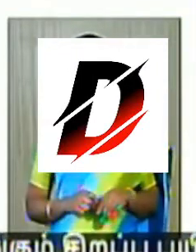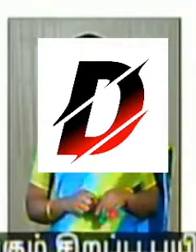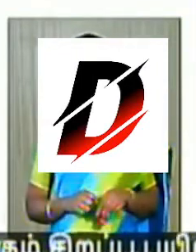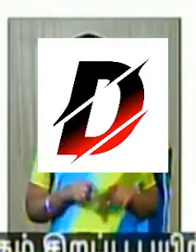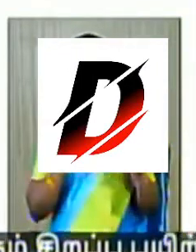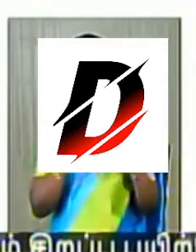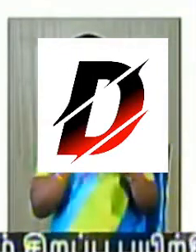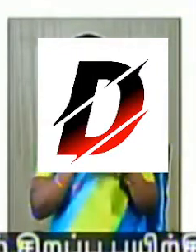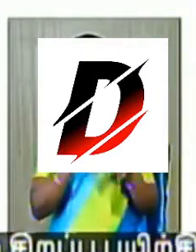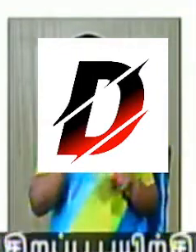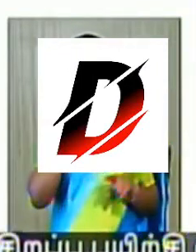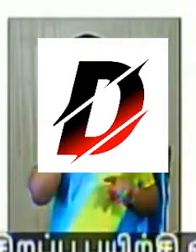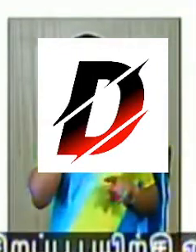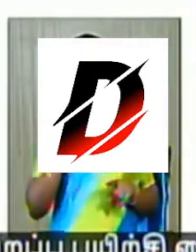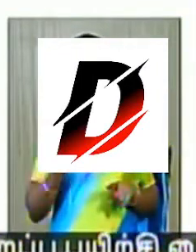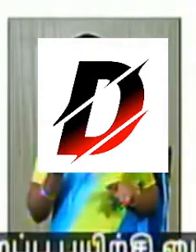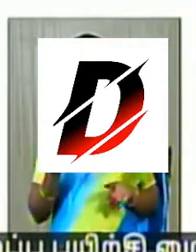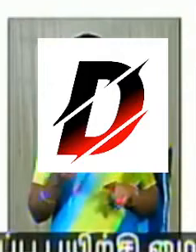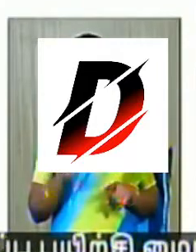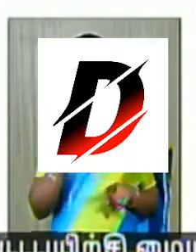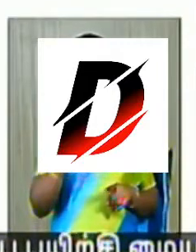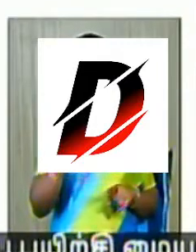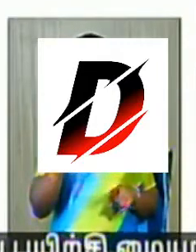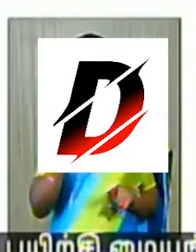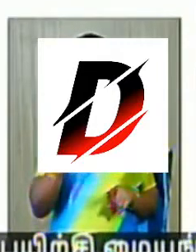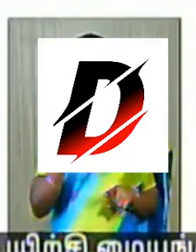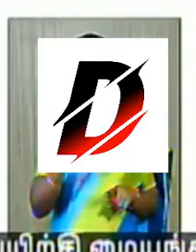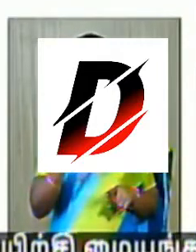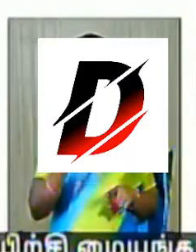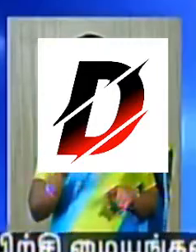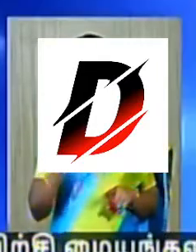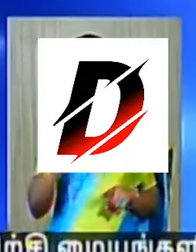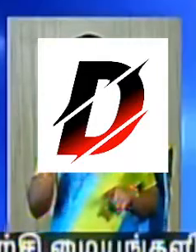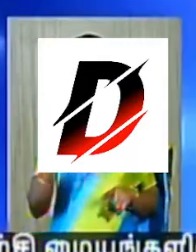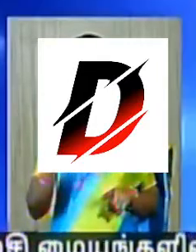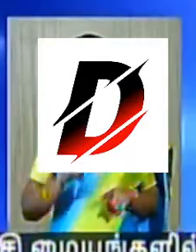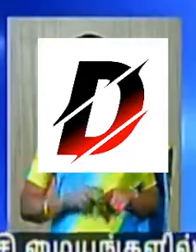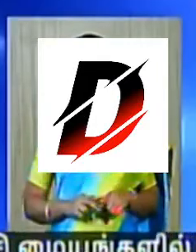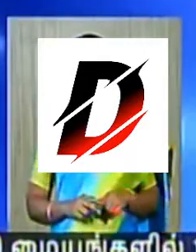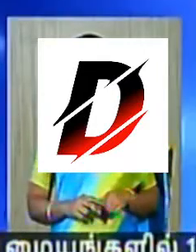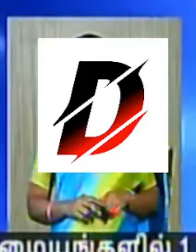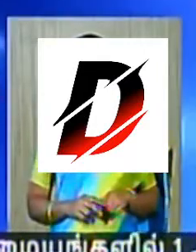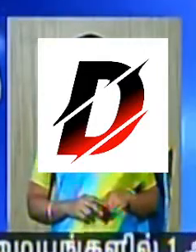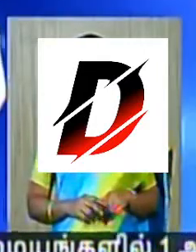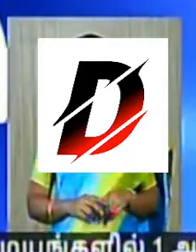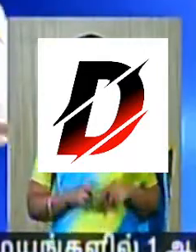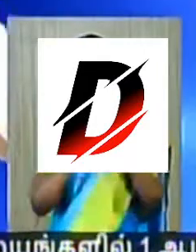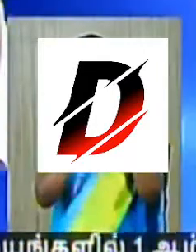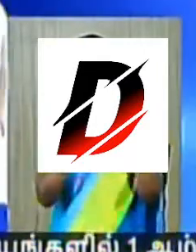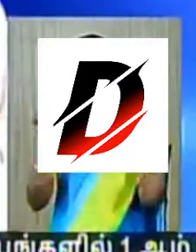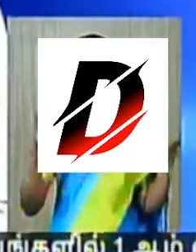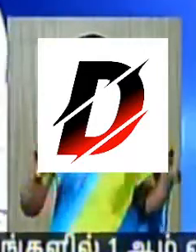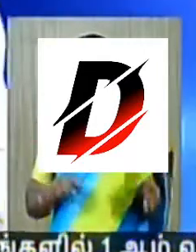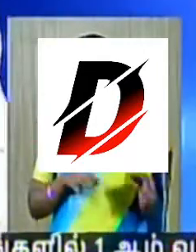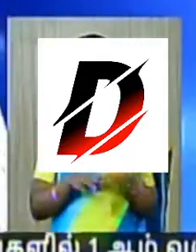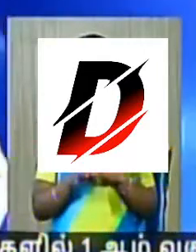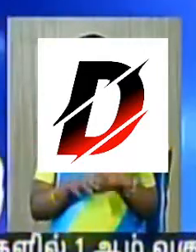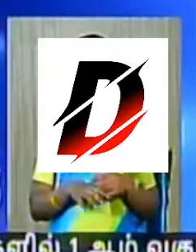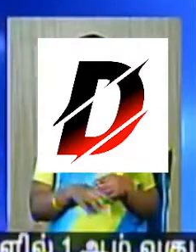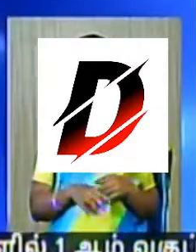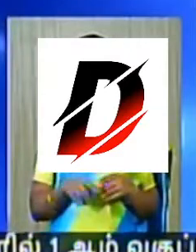கிடைச்சிருக்கு, எக்ஸோட மதிப்பு -2 கிடைச்சிருக்கு. இதில் 1.5 பின்னம், அந்த 1.5 நம்ம எக்ஸோட மதிப்பு அட்டவணையில் நம்ம